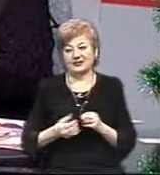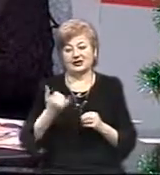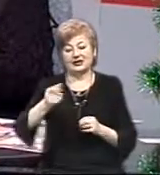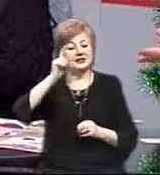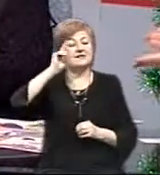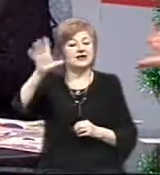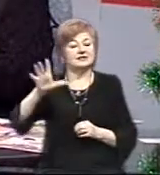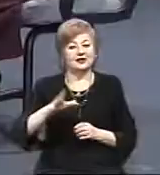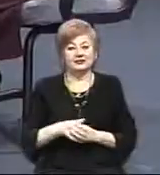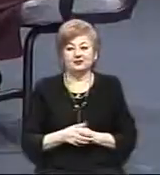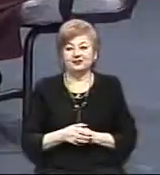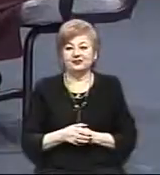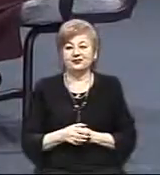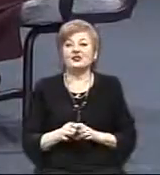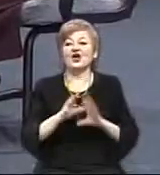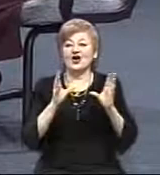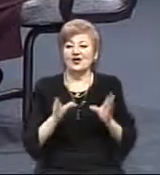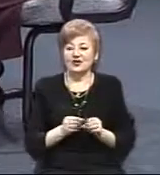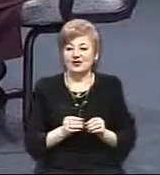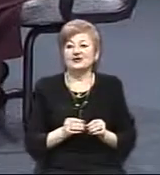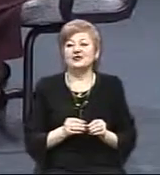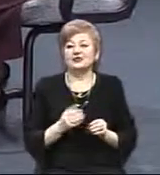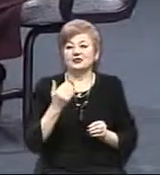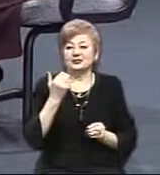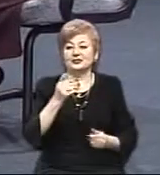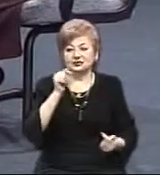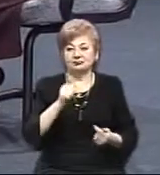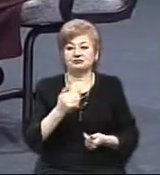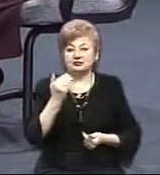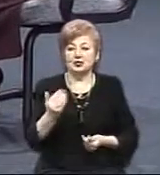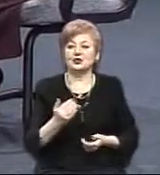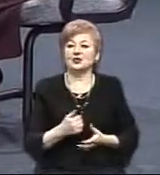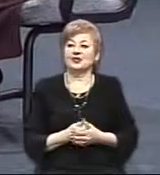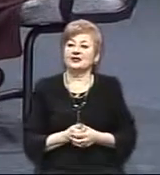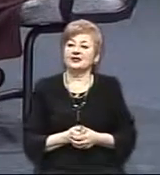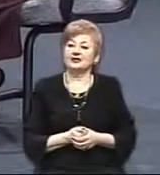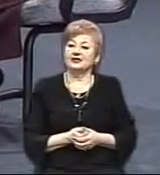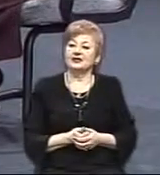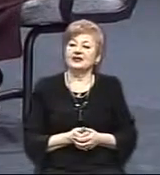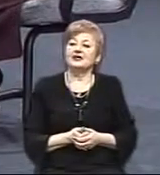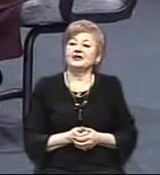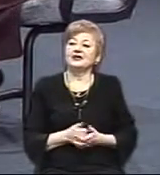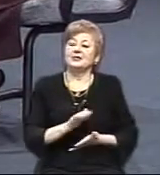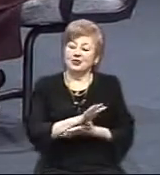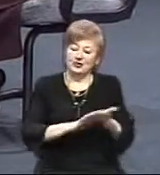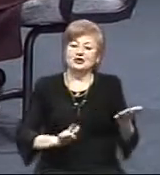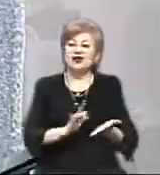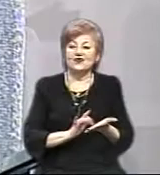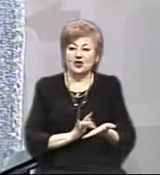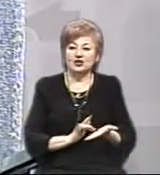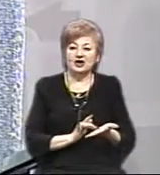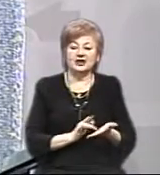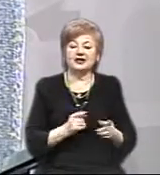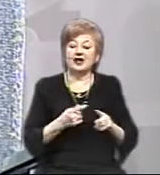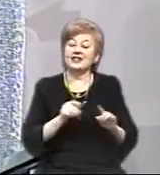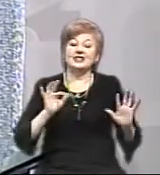відома. Ось, взагалі я... Це ж пишуча людина. Дивись, як... Оце на 19-й ворожимо, так. Да. Це, знову